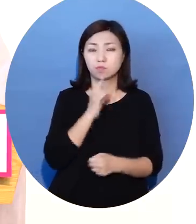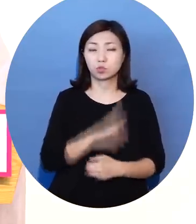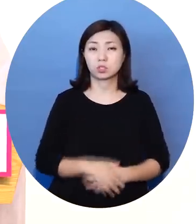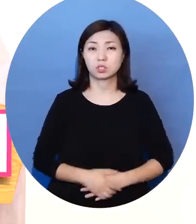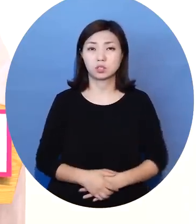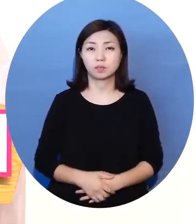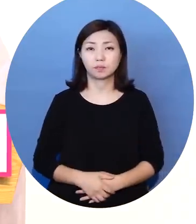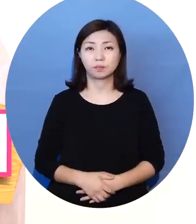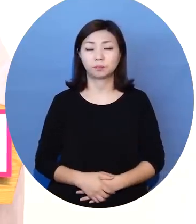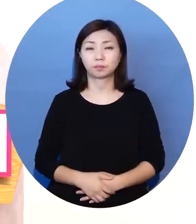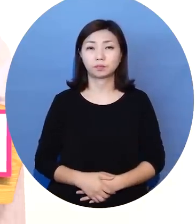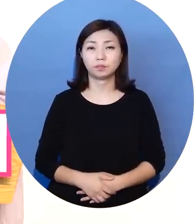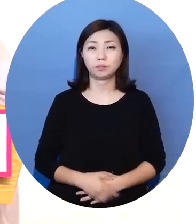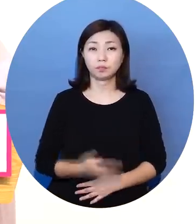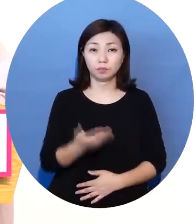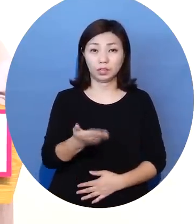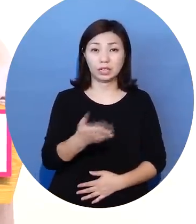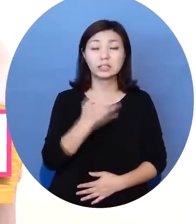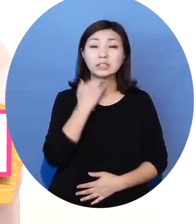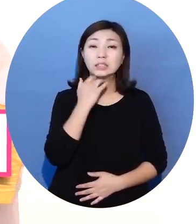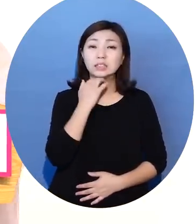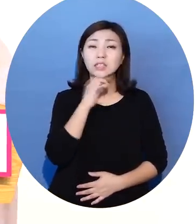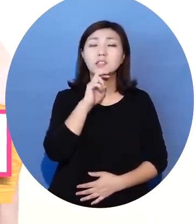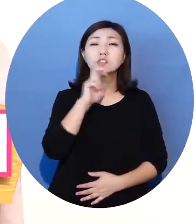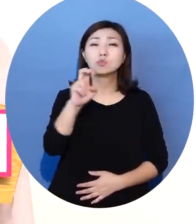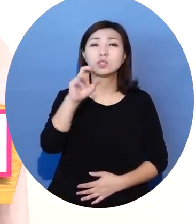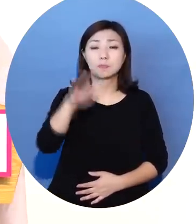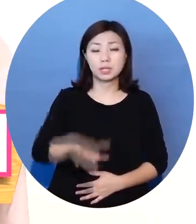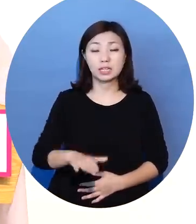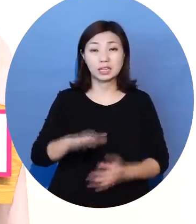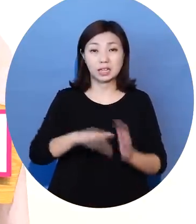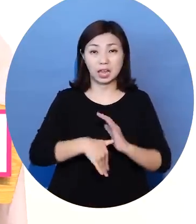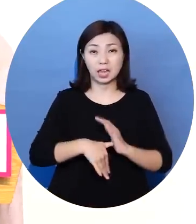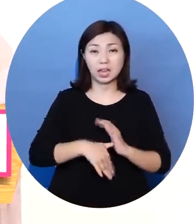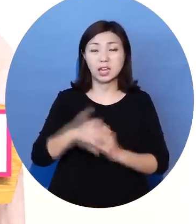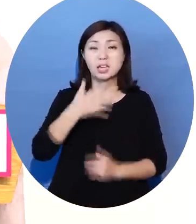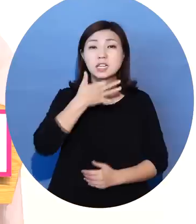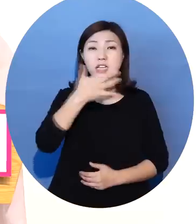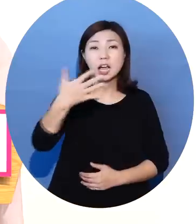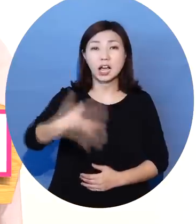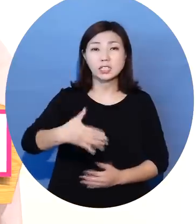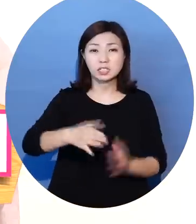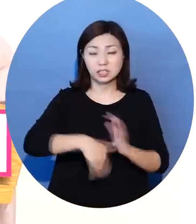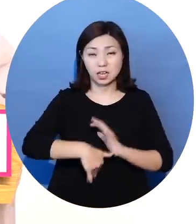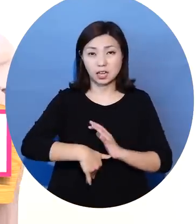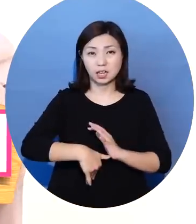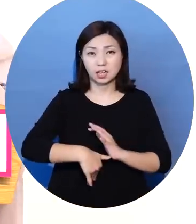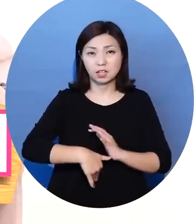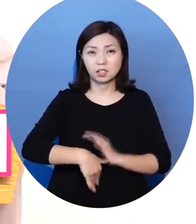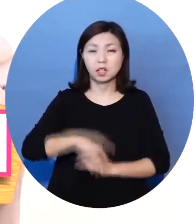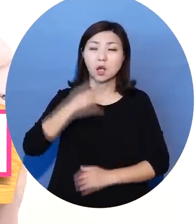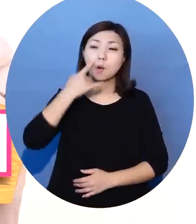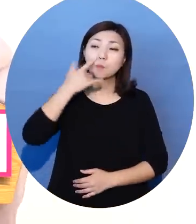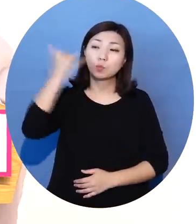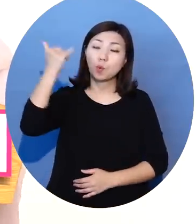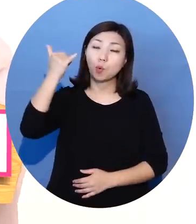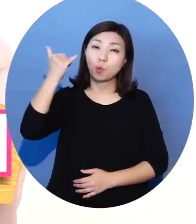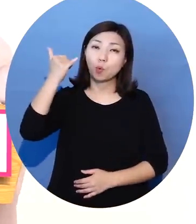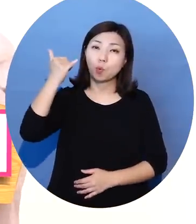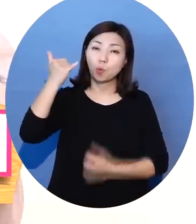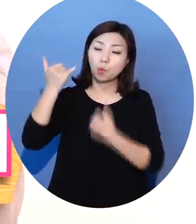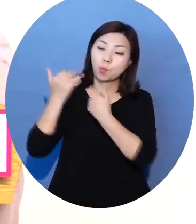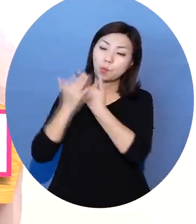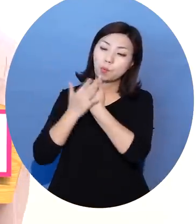이 자기가 스무 살 이하일 때는 그러니까 미성년자일 때는 부모가 자기를